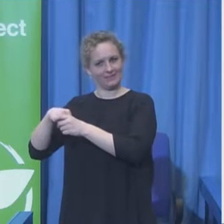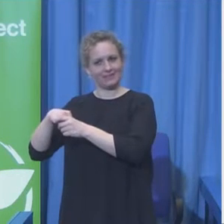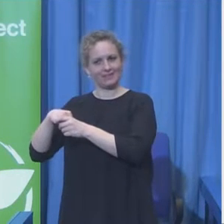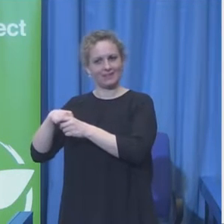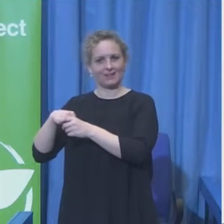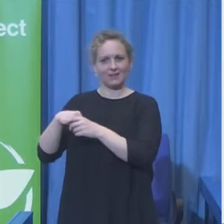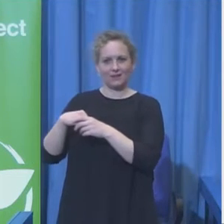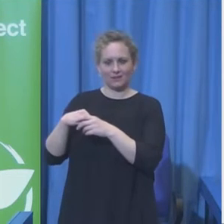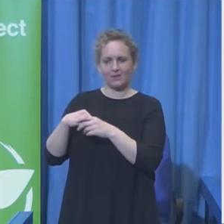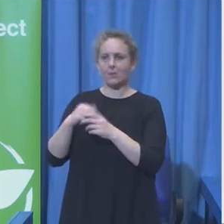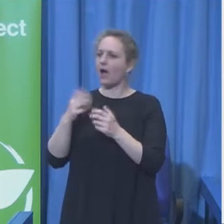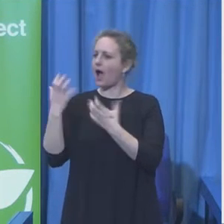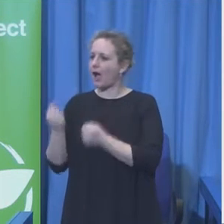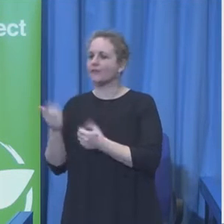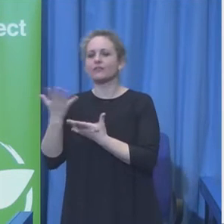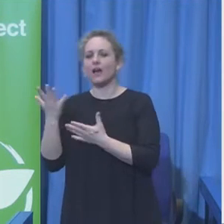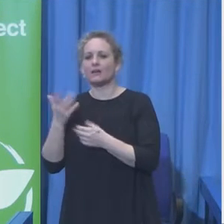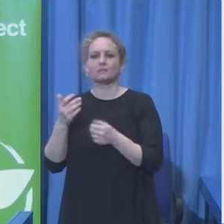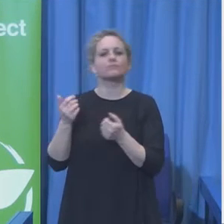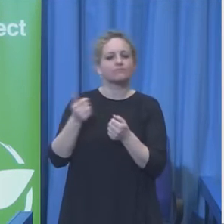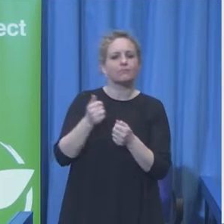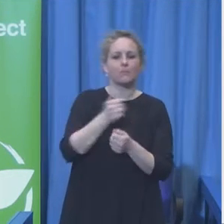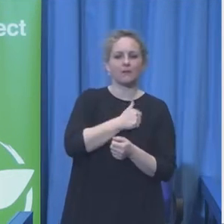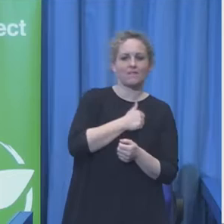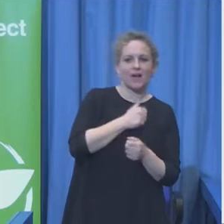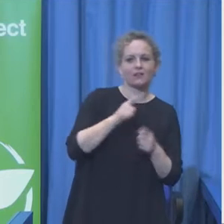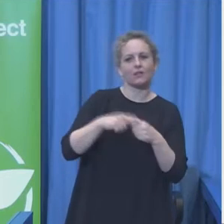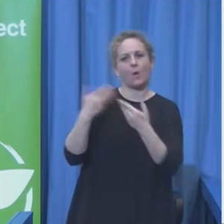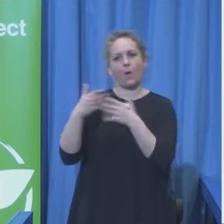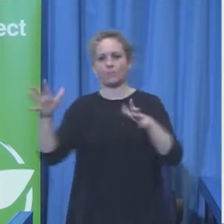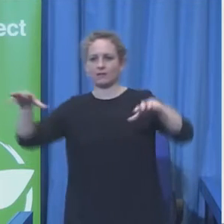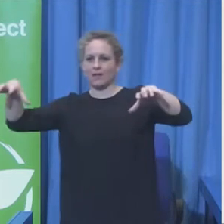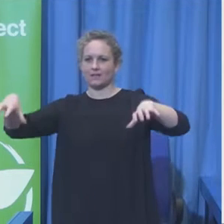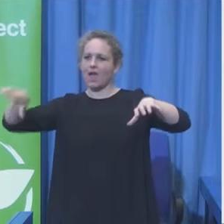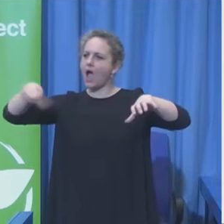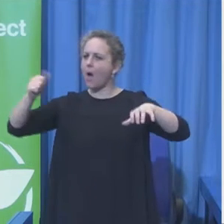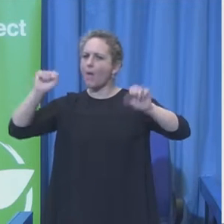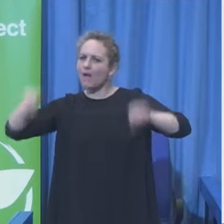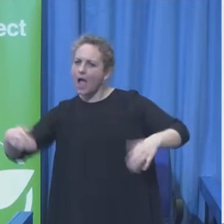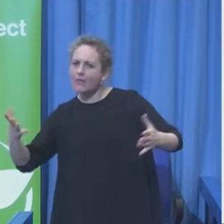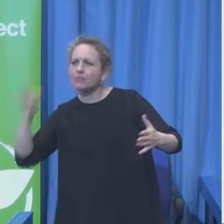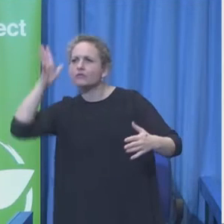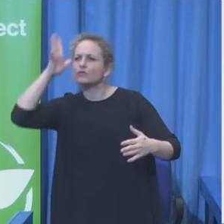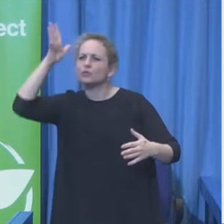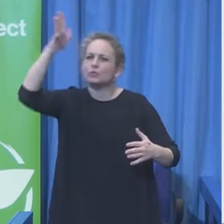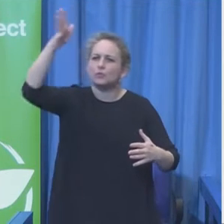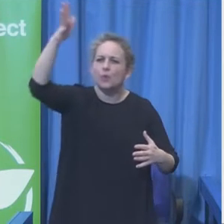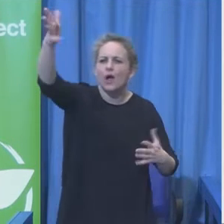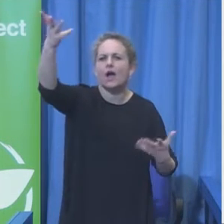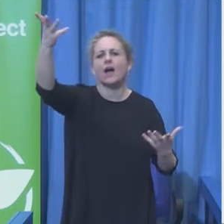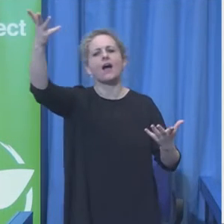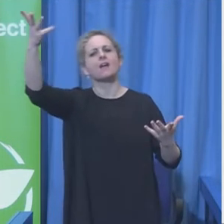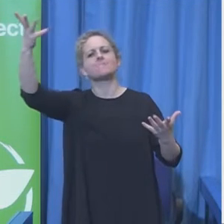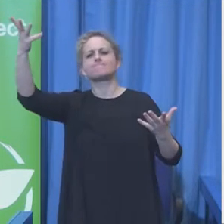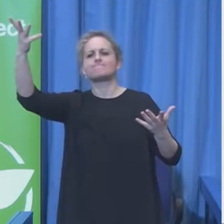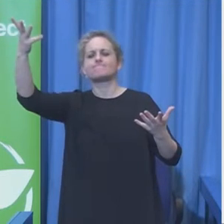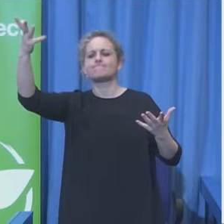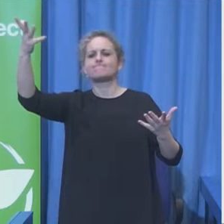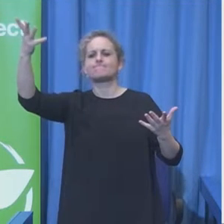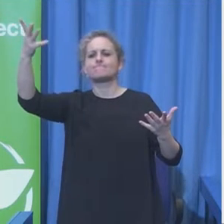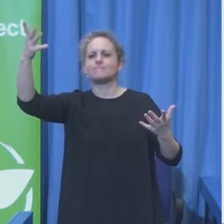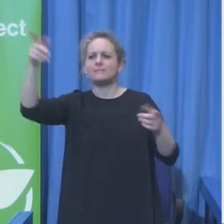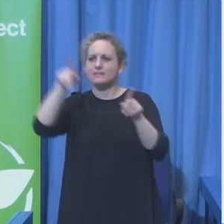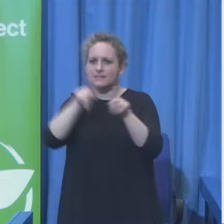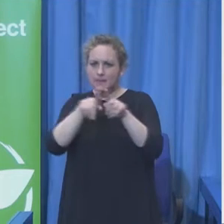of persons with disabilities. What would be your assessment of the effectiveness of the quota system, and what could